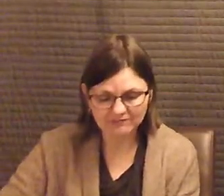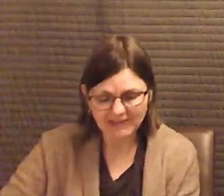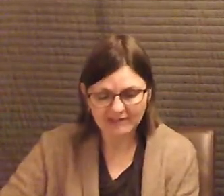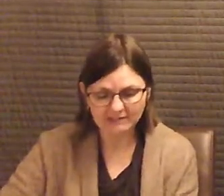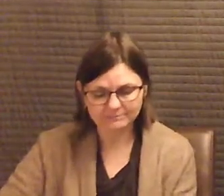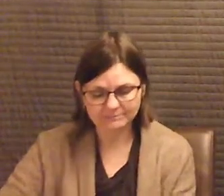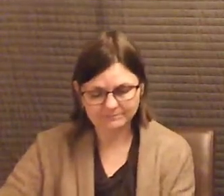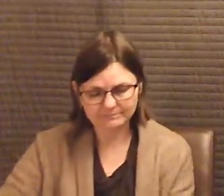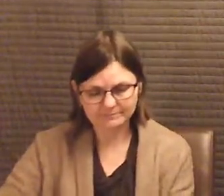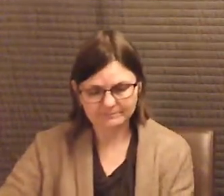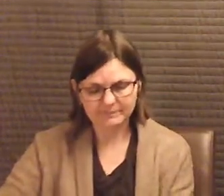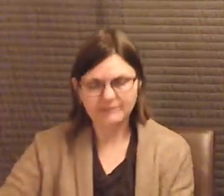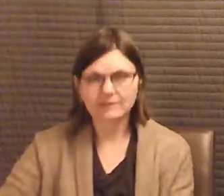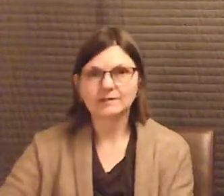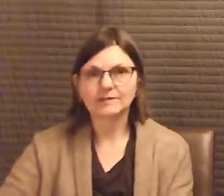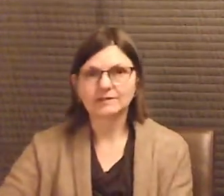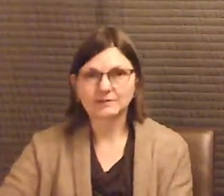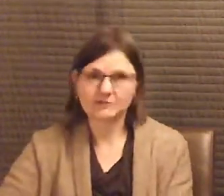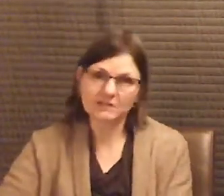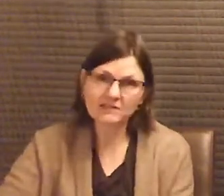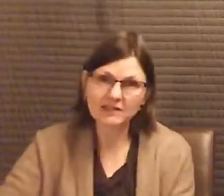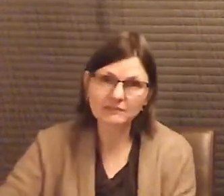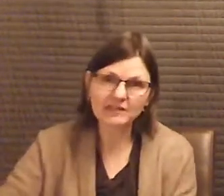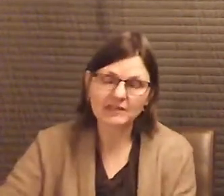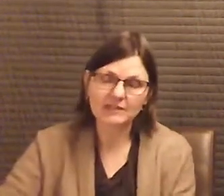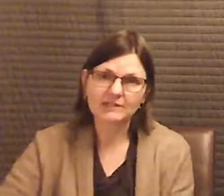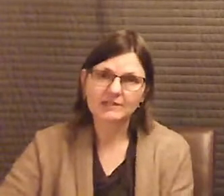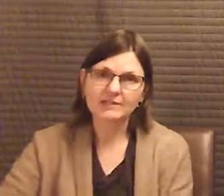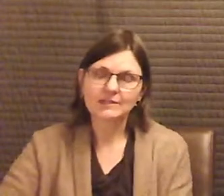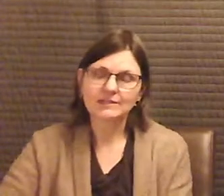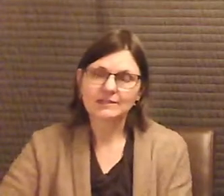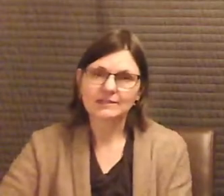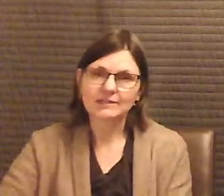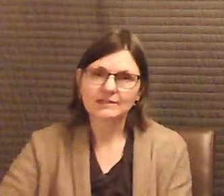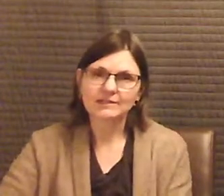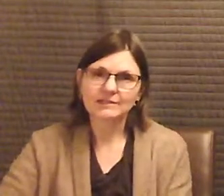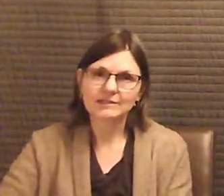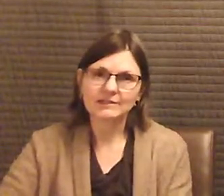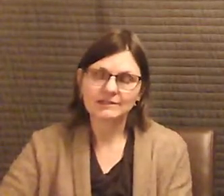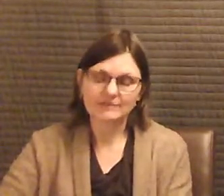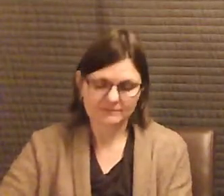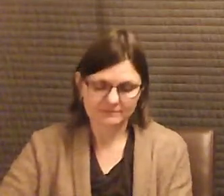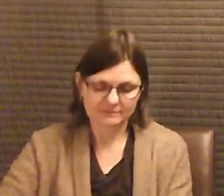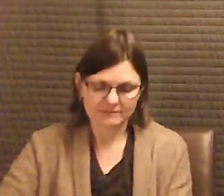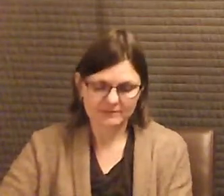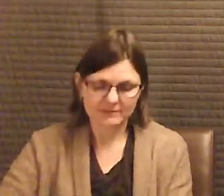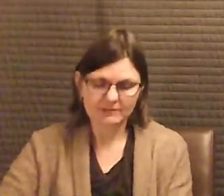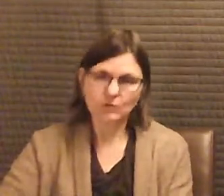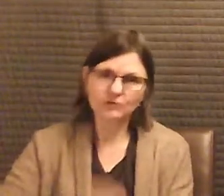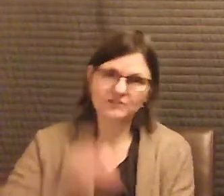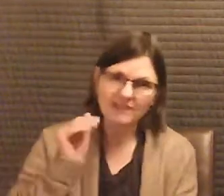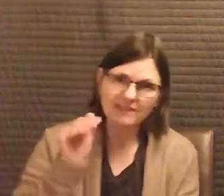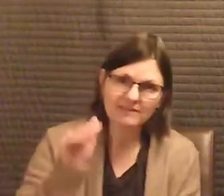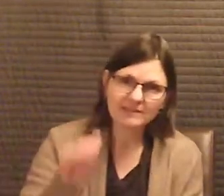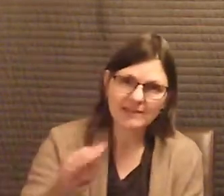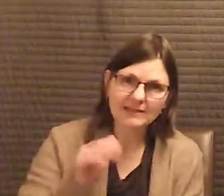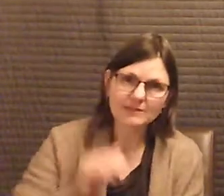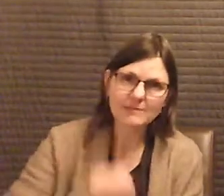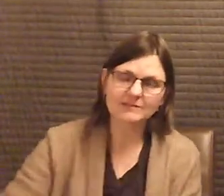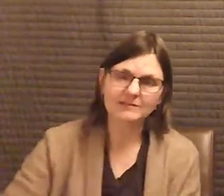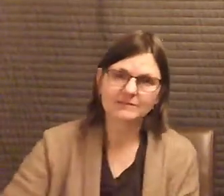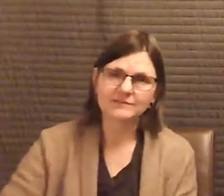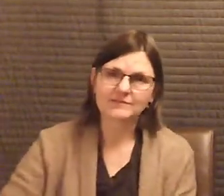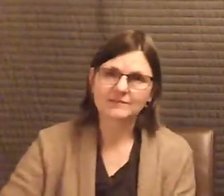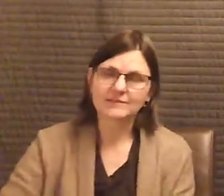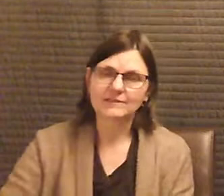kan verdragen zo service geloof dat in this car van een cent in de church had zijn naar